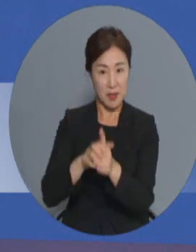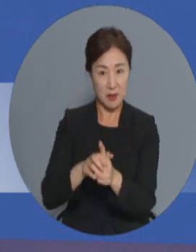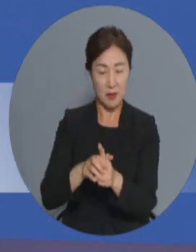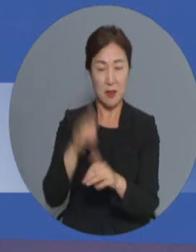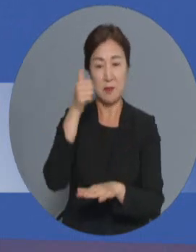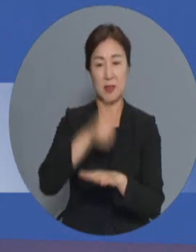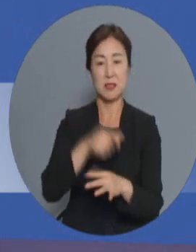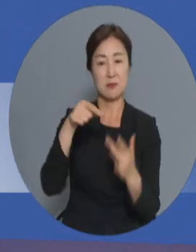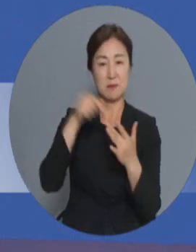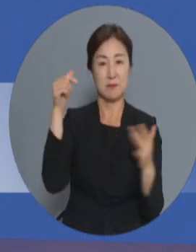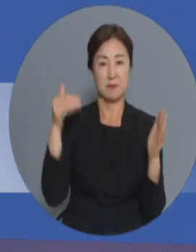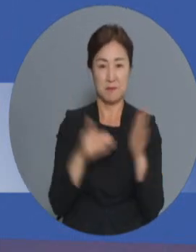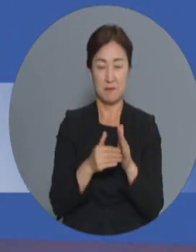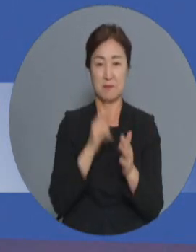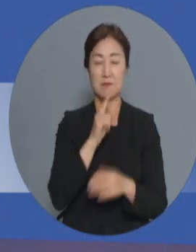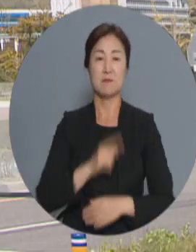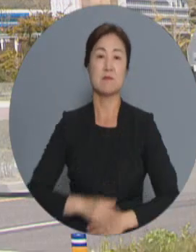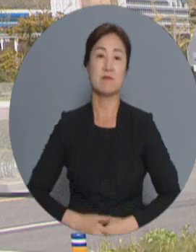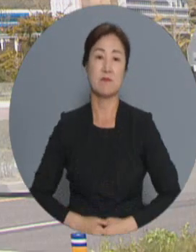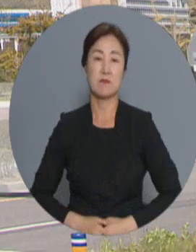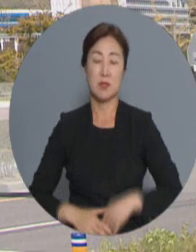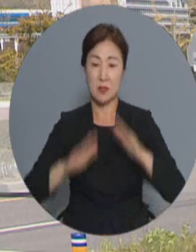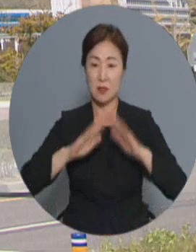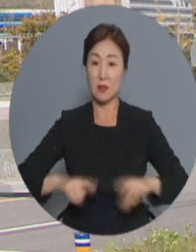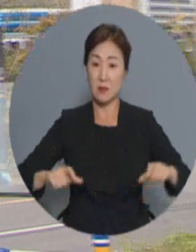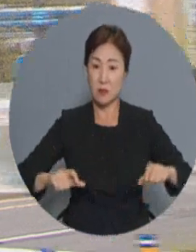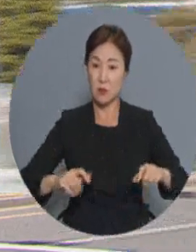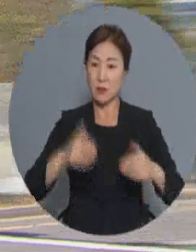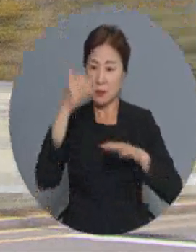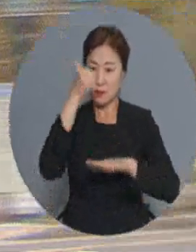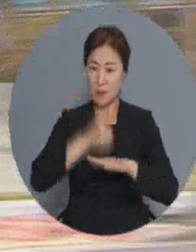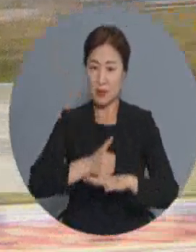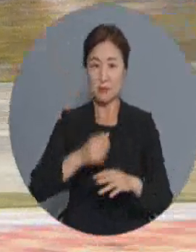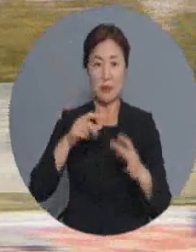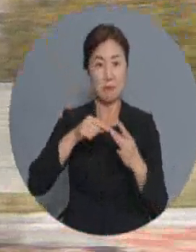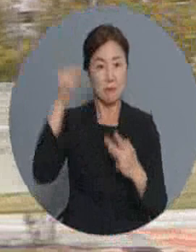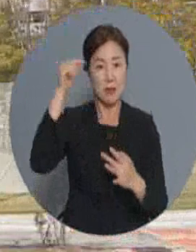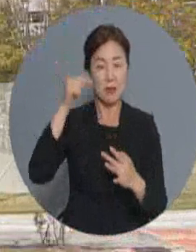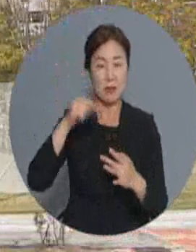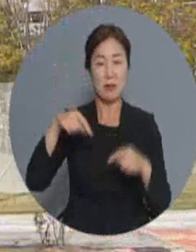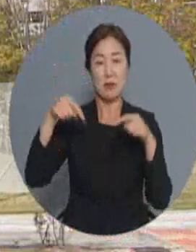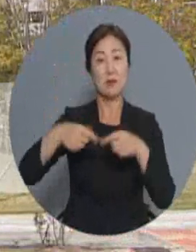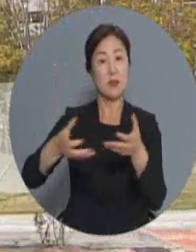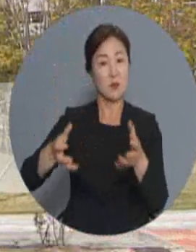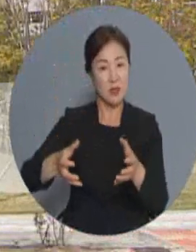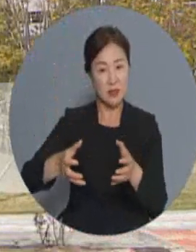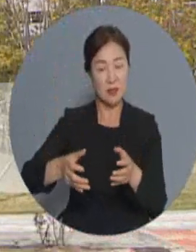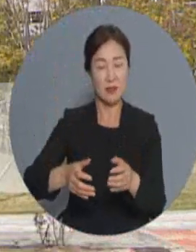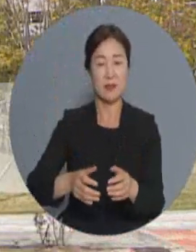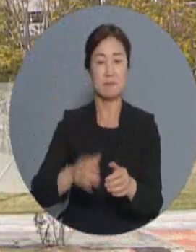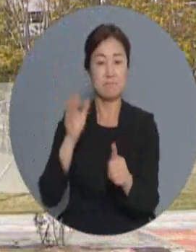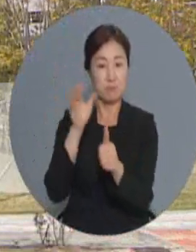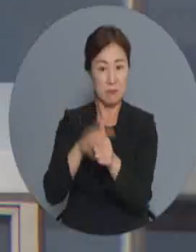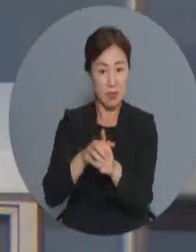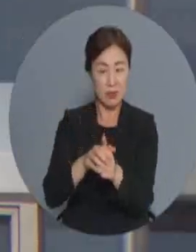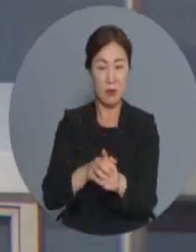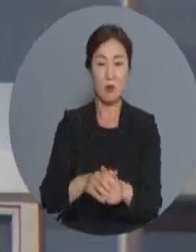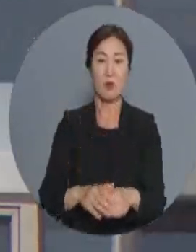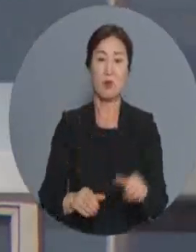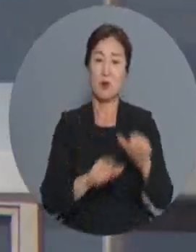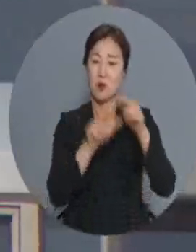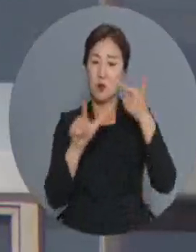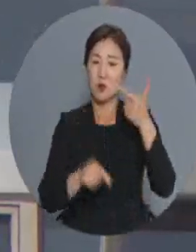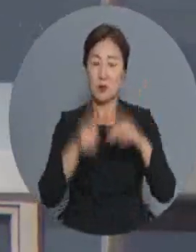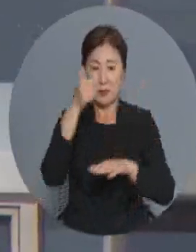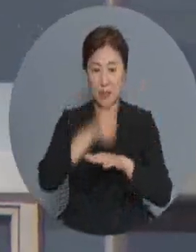선정했다고 밝혔습니다 전남도는 이번에 최종 선정된 우선협상 대상자와 협상을 개시해 이달 말까지